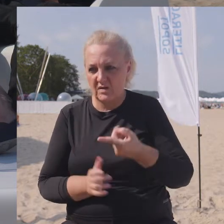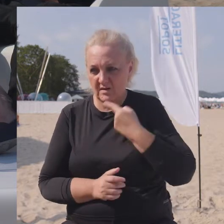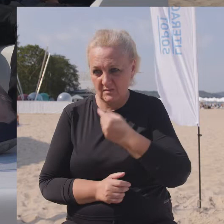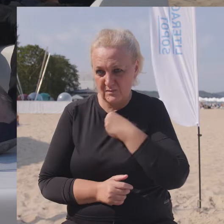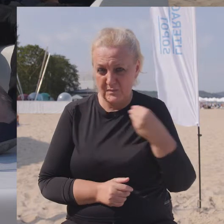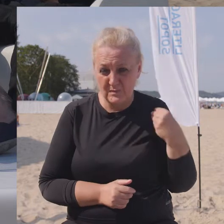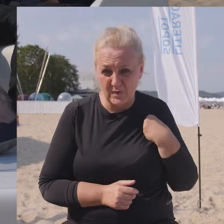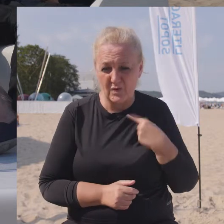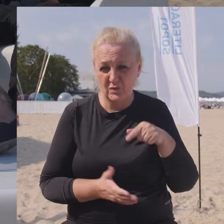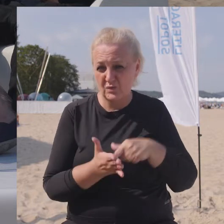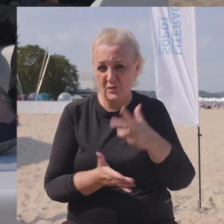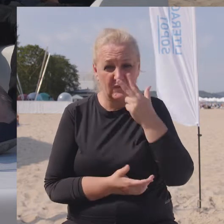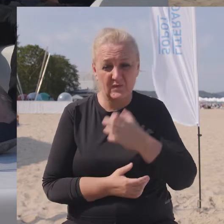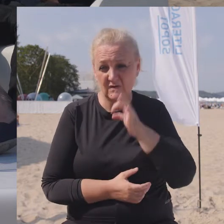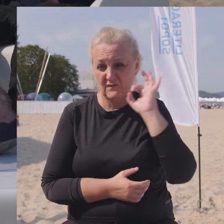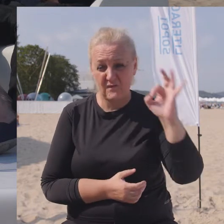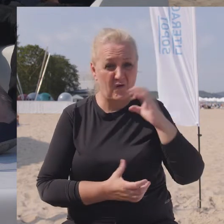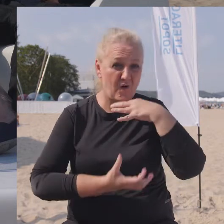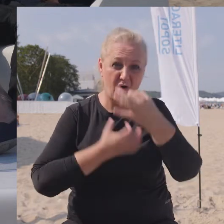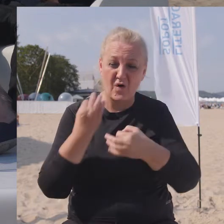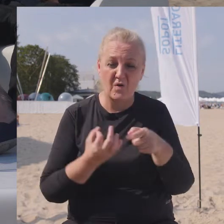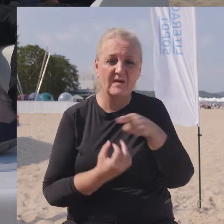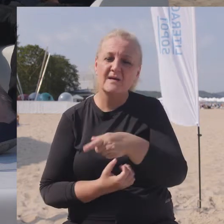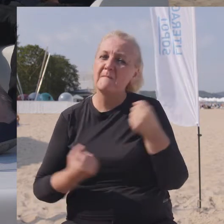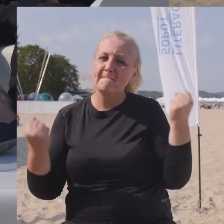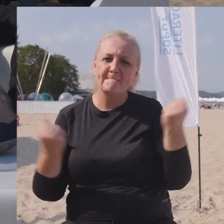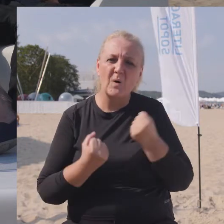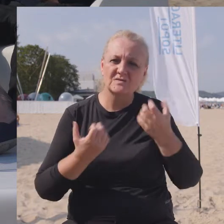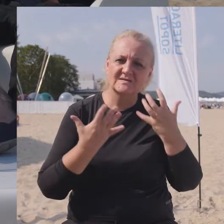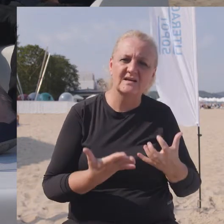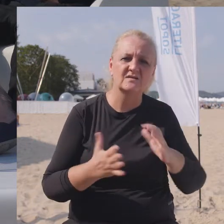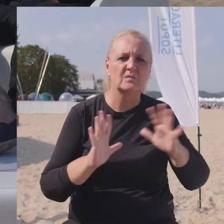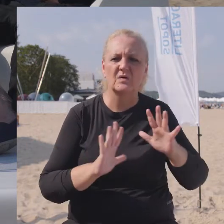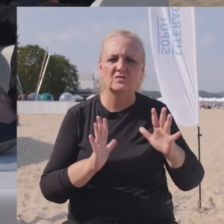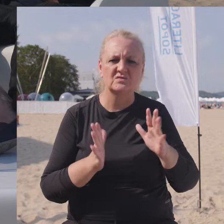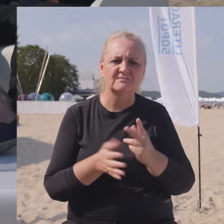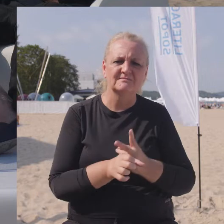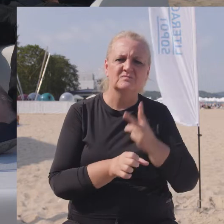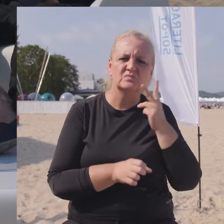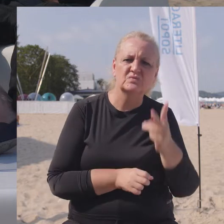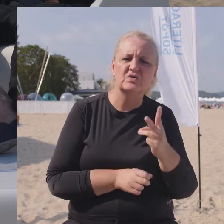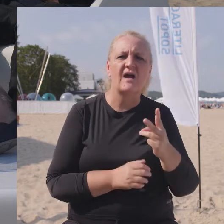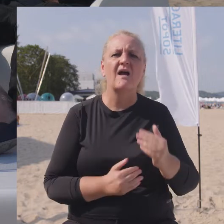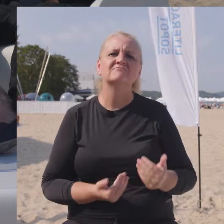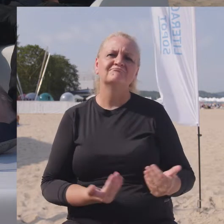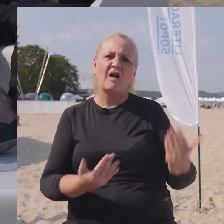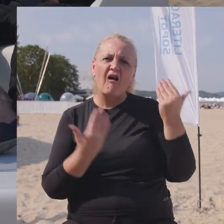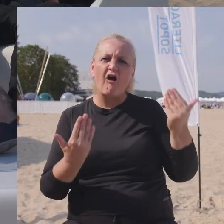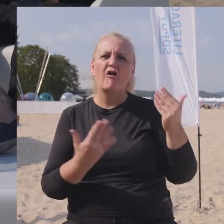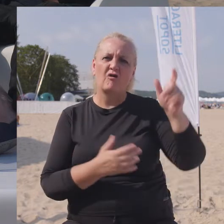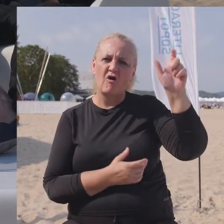to widać w twojej powieści. Przyłożyłaś dużą wagę do tego, żeby w żaden sposób nie naruszyć godności osób trans